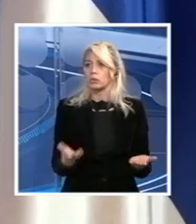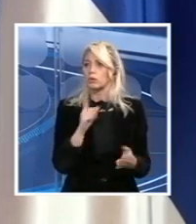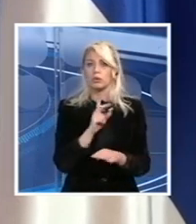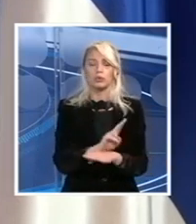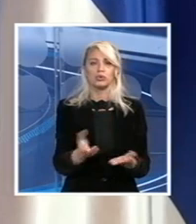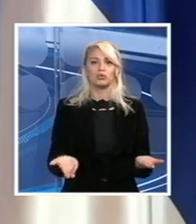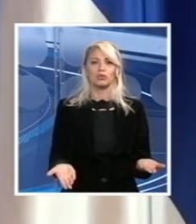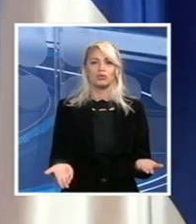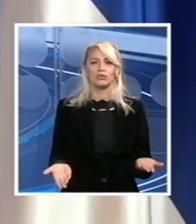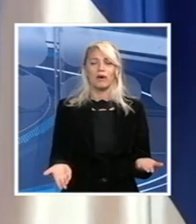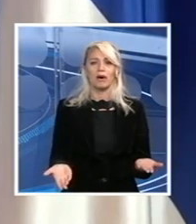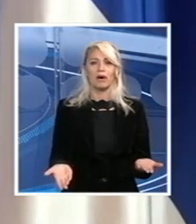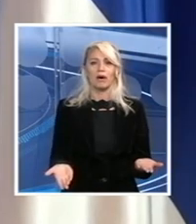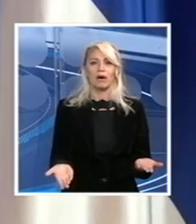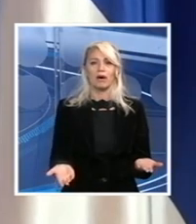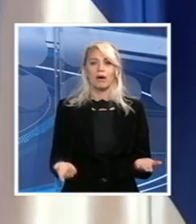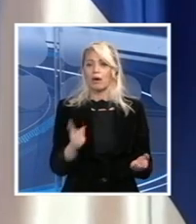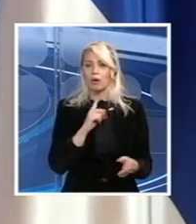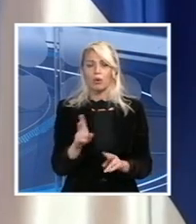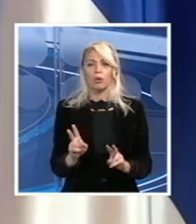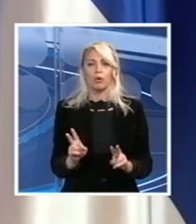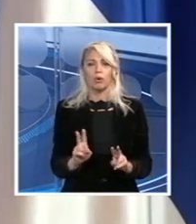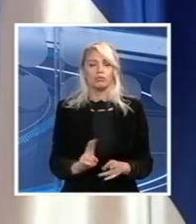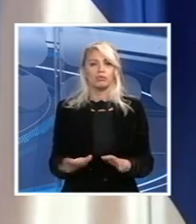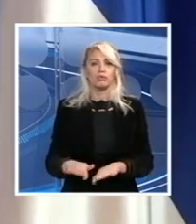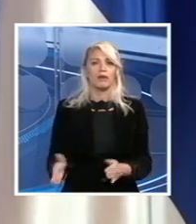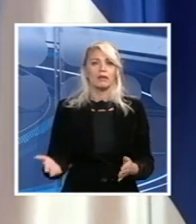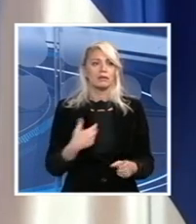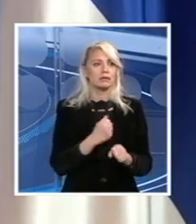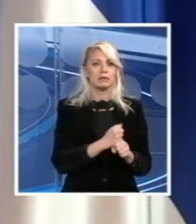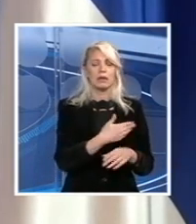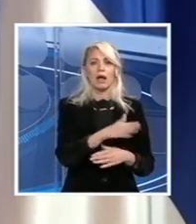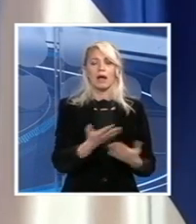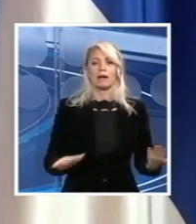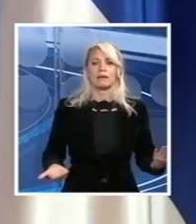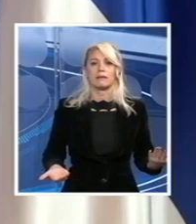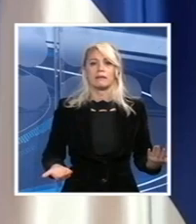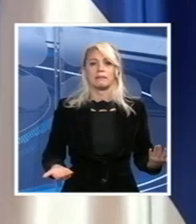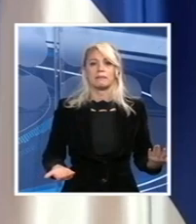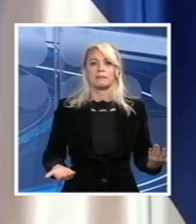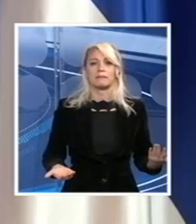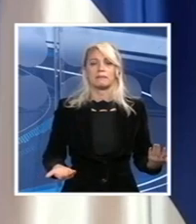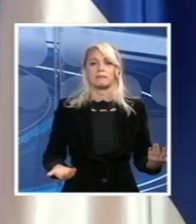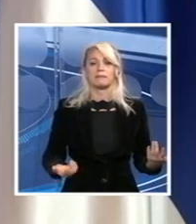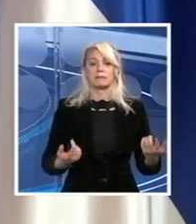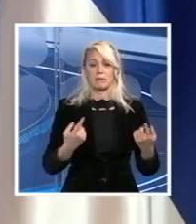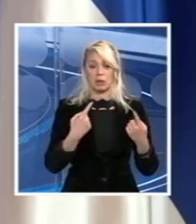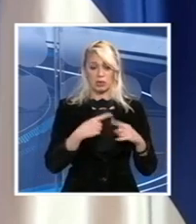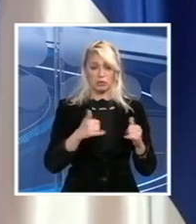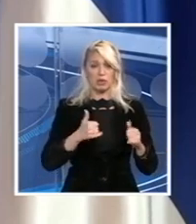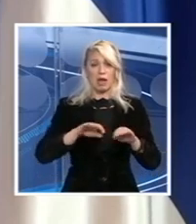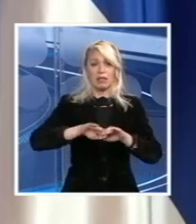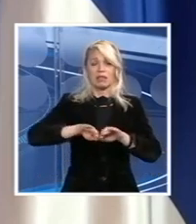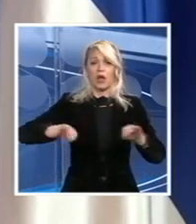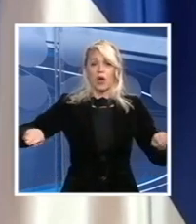ni da ostave, ni da daju na čuvanje u tom nekom periodu. Pogotovo ne sada, ako žive potpuno odvojeno